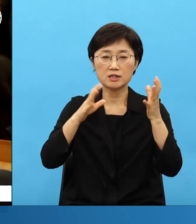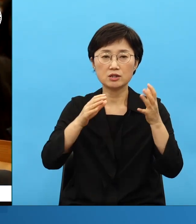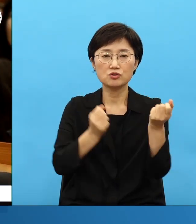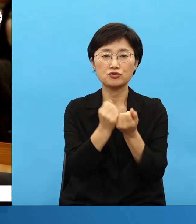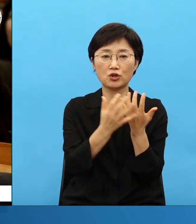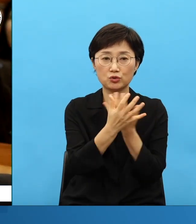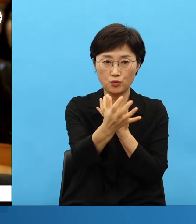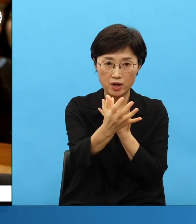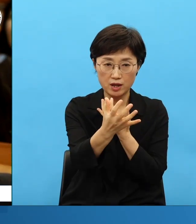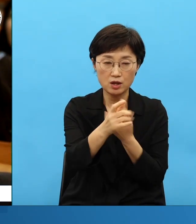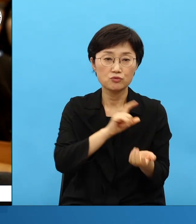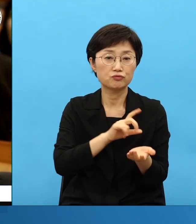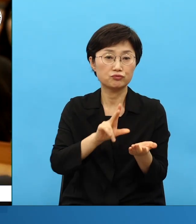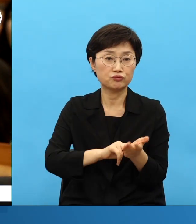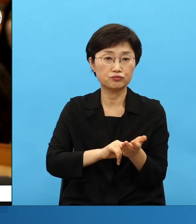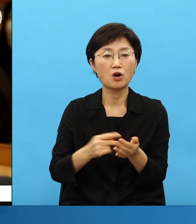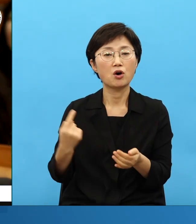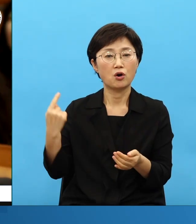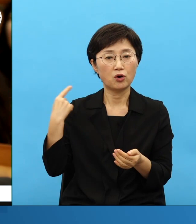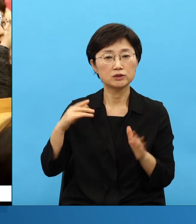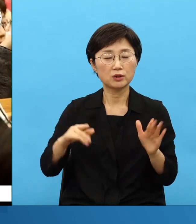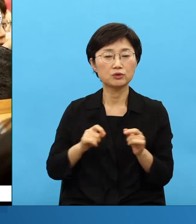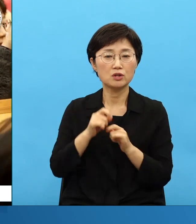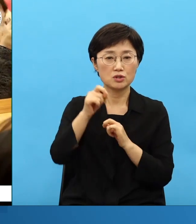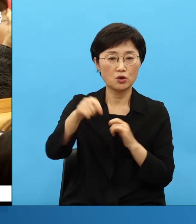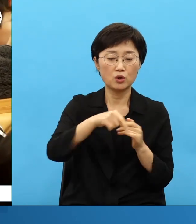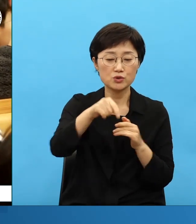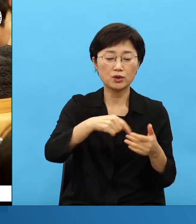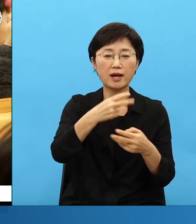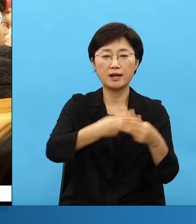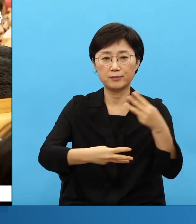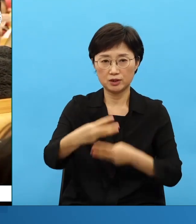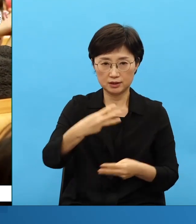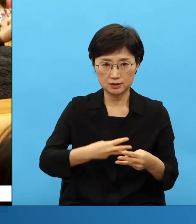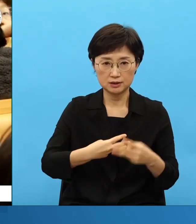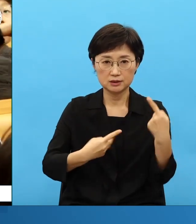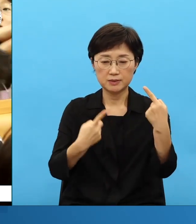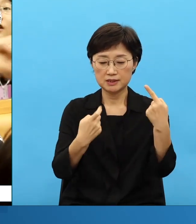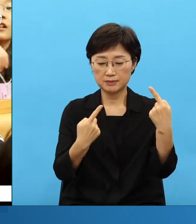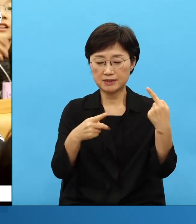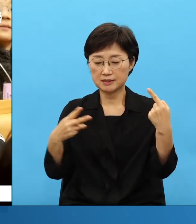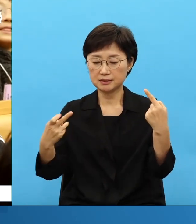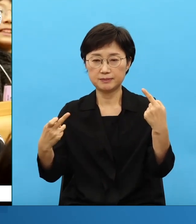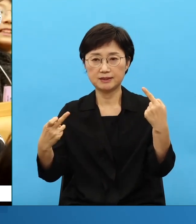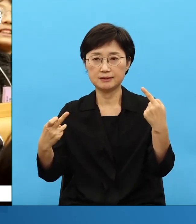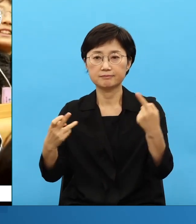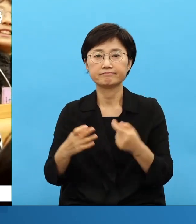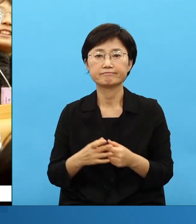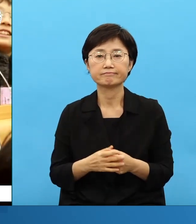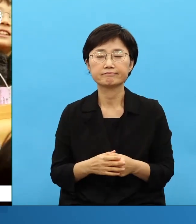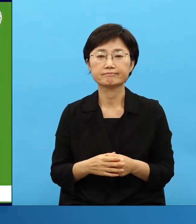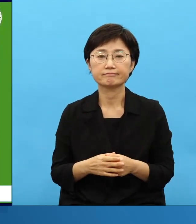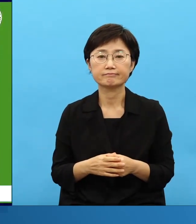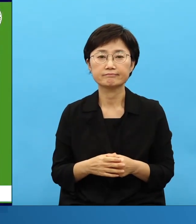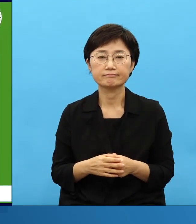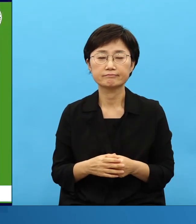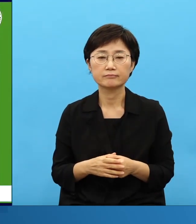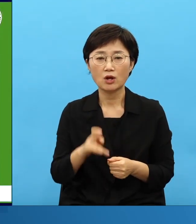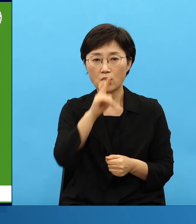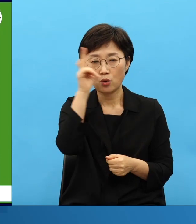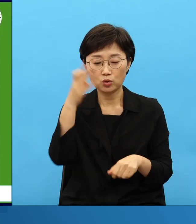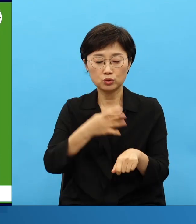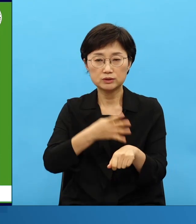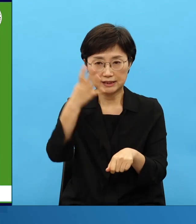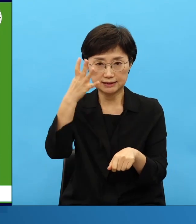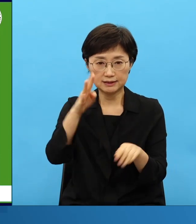어제, 오늘 영원 속의 랩넌트란 주제로 11일부터 이틀간 온라인으로 진행됩니다. 오후 4시